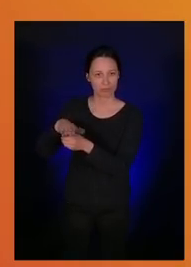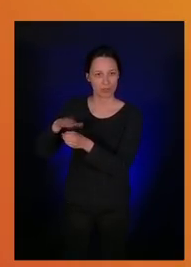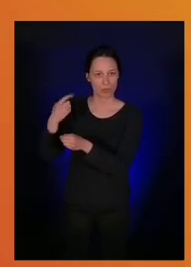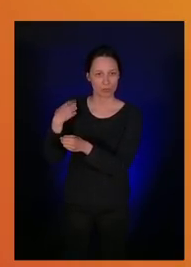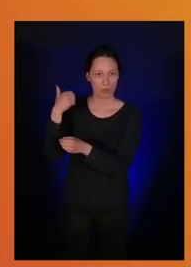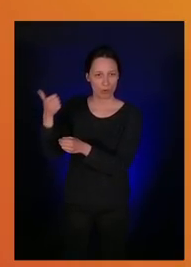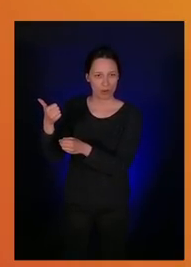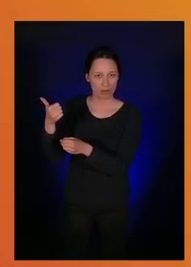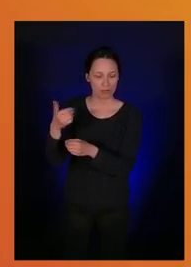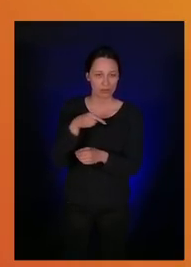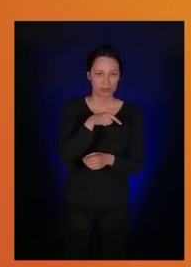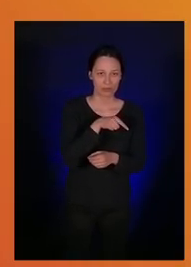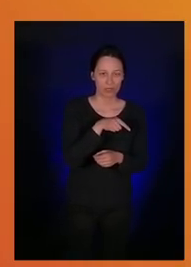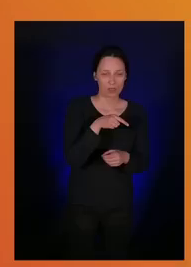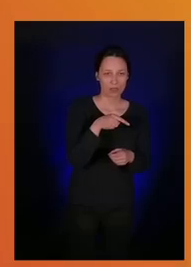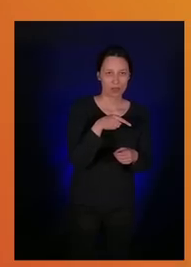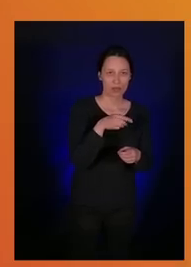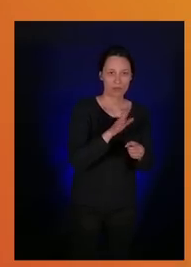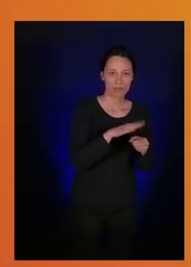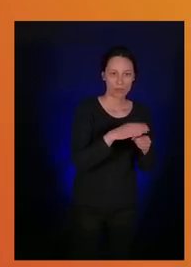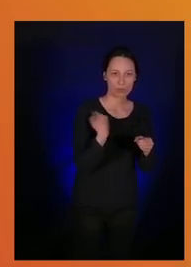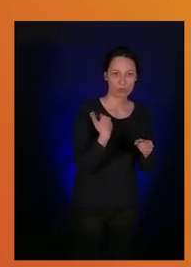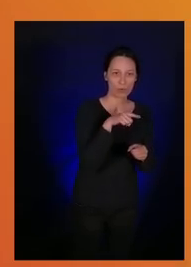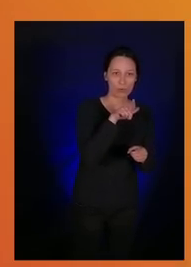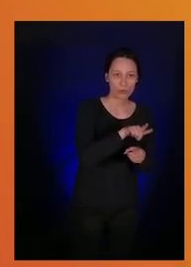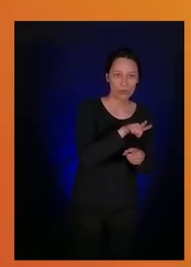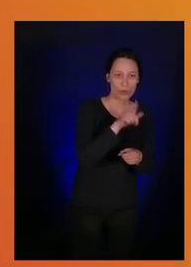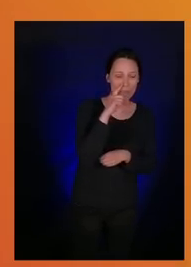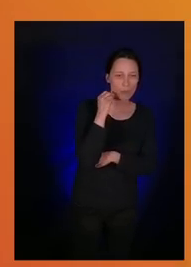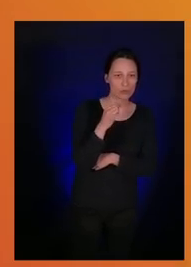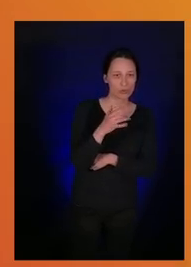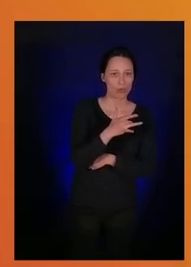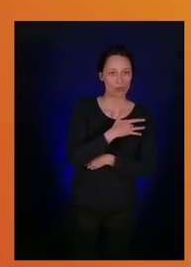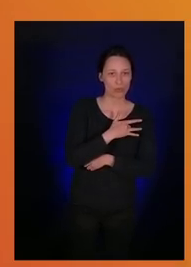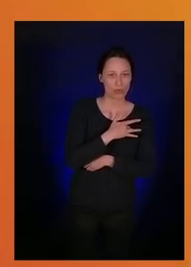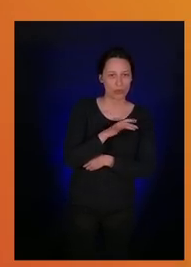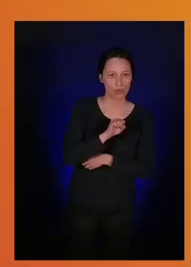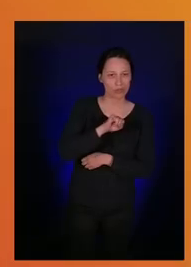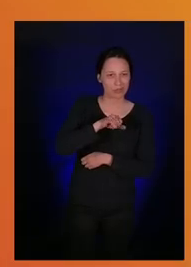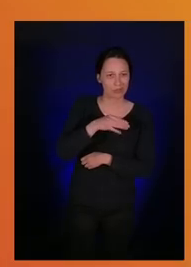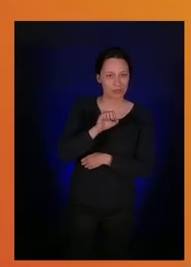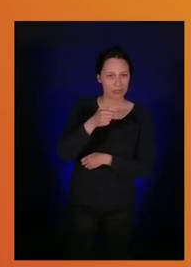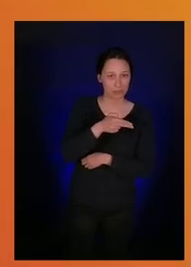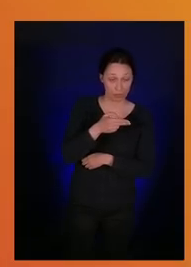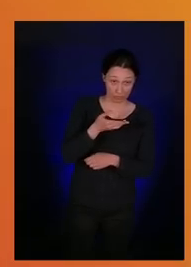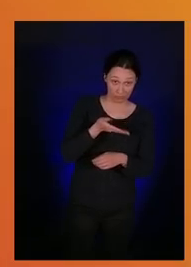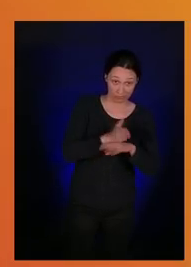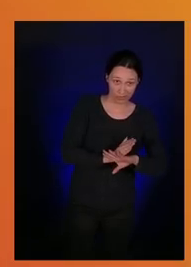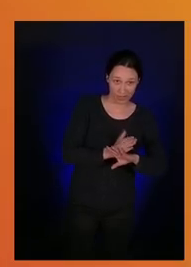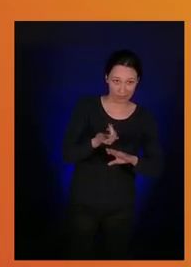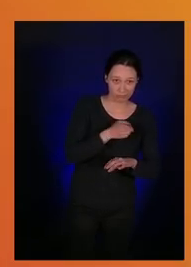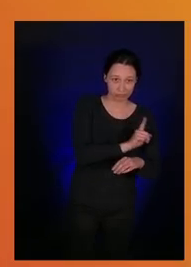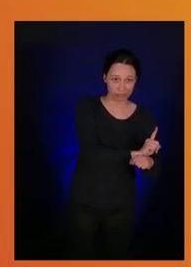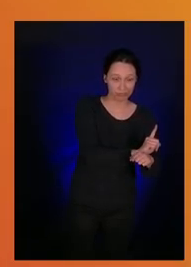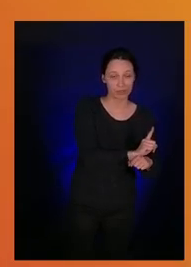2, si le cœur Simon peut se préparer au micro numéro 2 pour intervenir juste après Samia de manière à gagner du